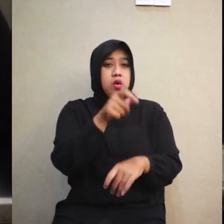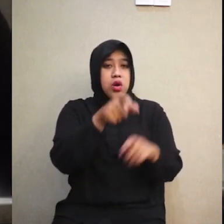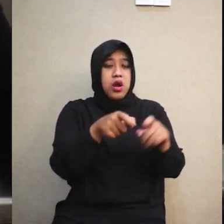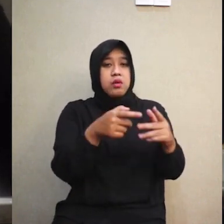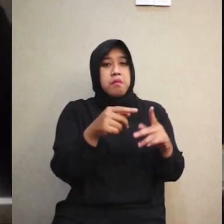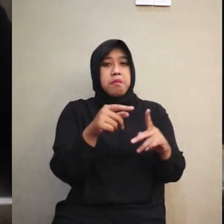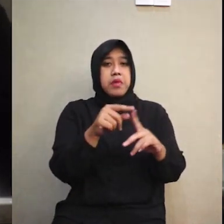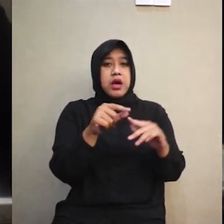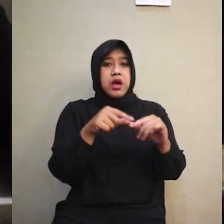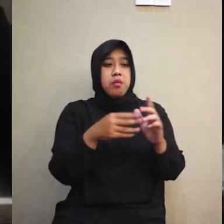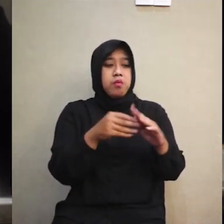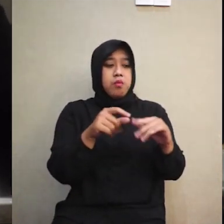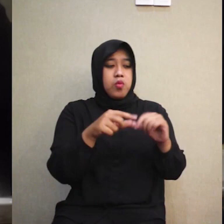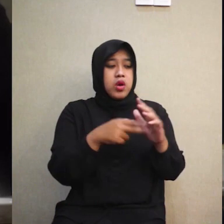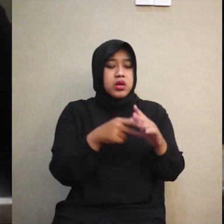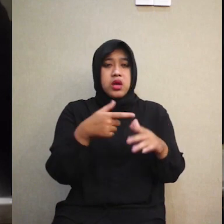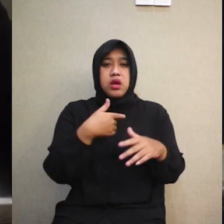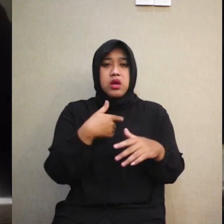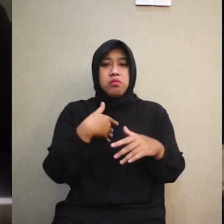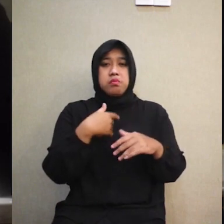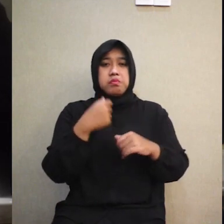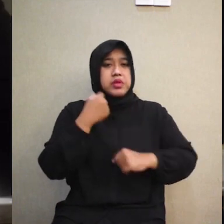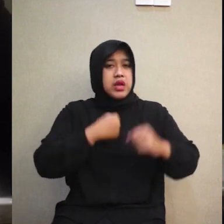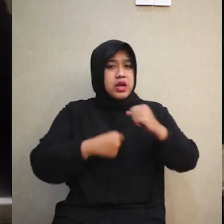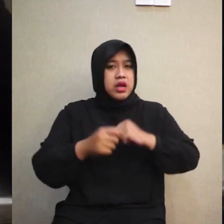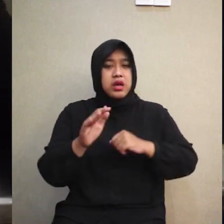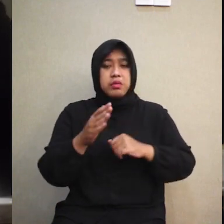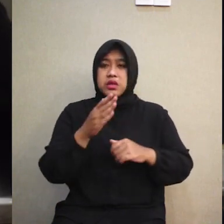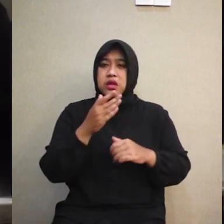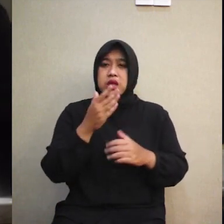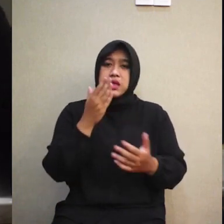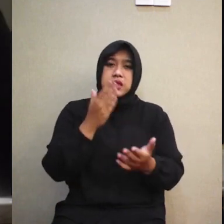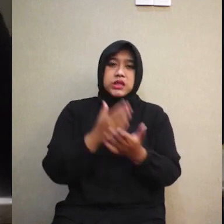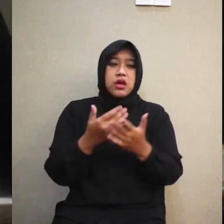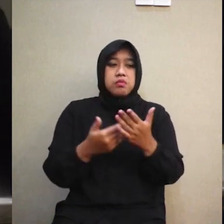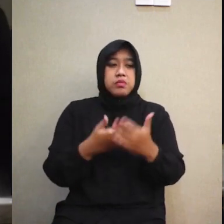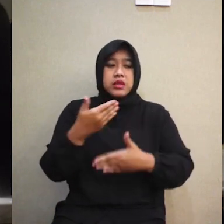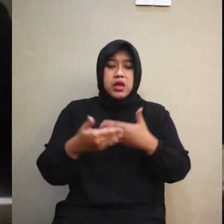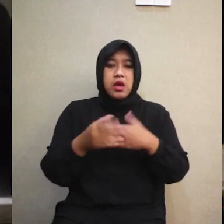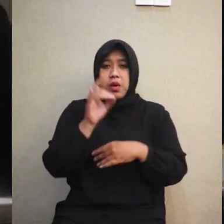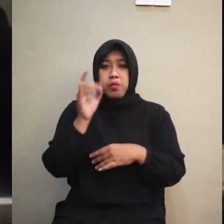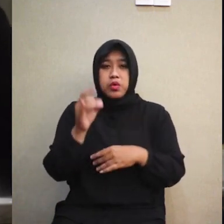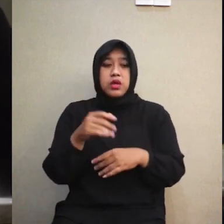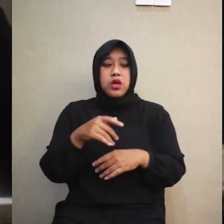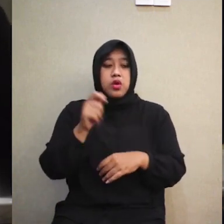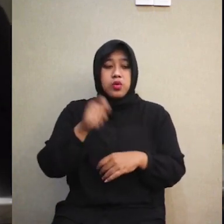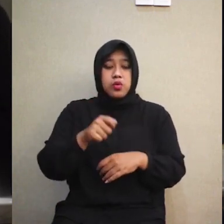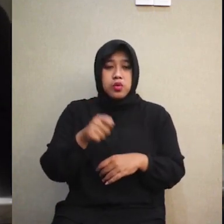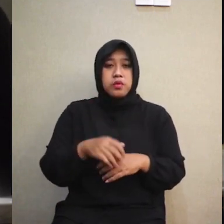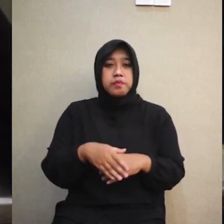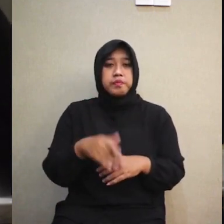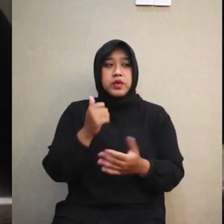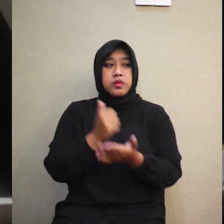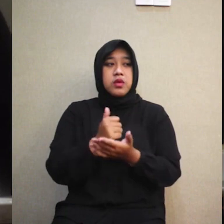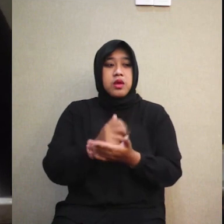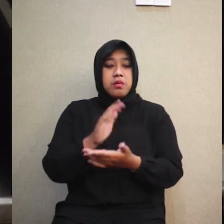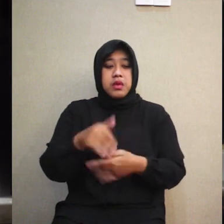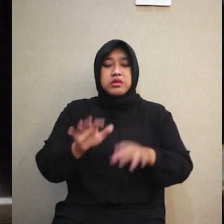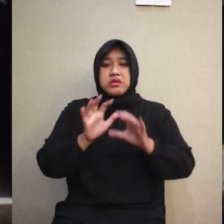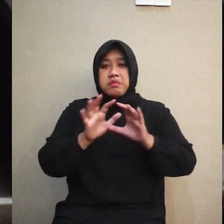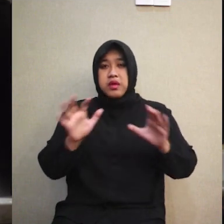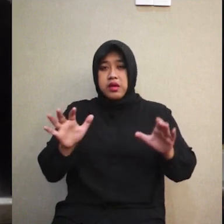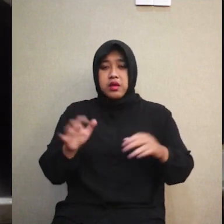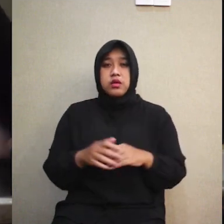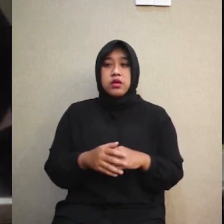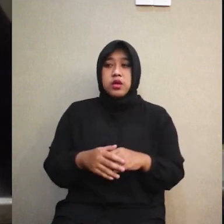kemudian Nggak bisa ngapa-ngapain nggak bisa mengambil sikap dan mengambil tindakan apapun atas nama hukum itu masih banyak terjadi